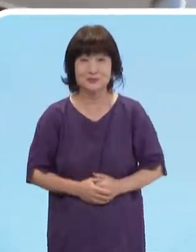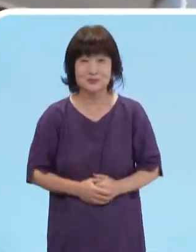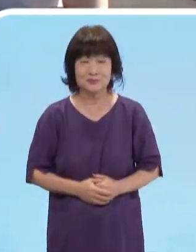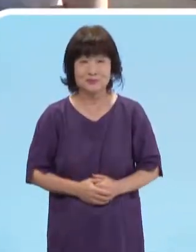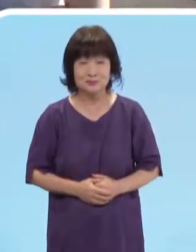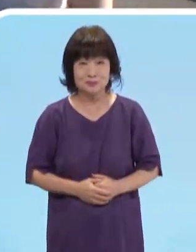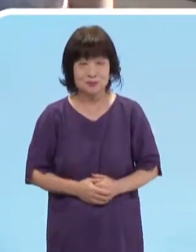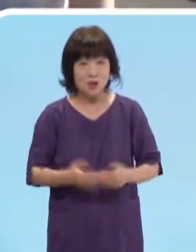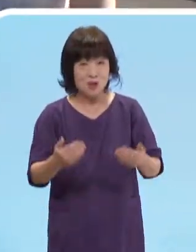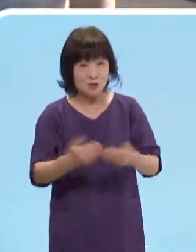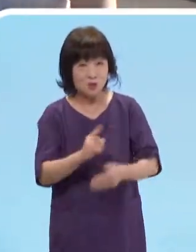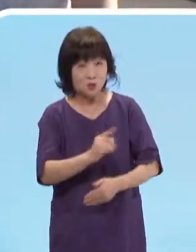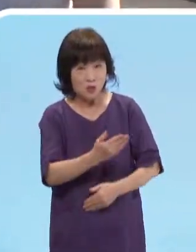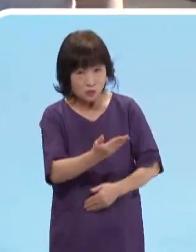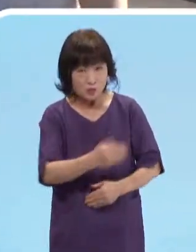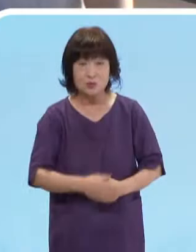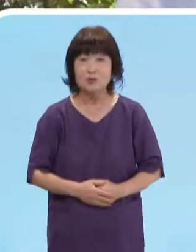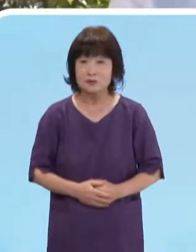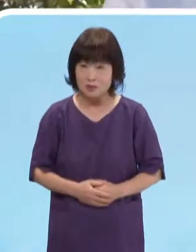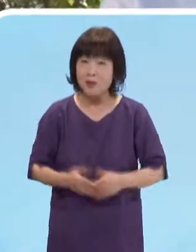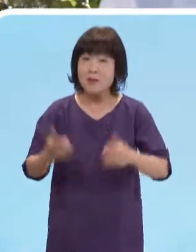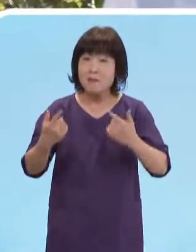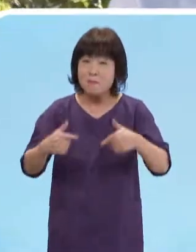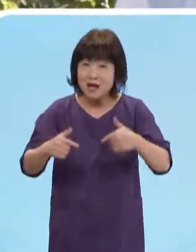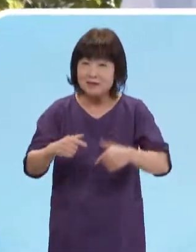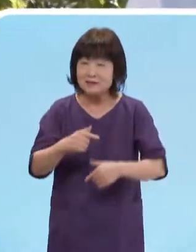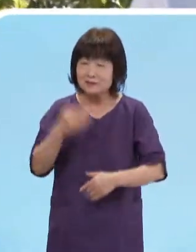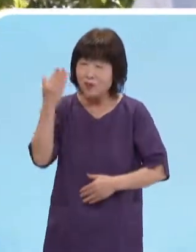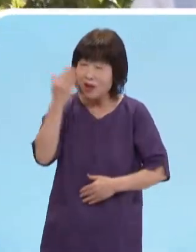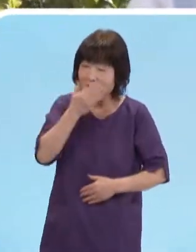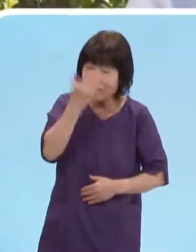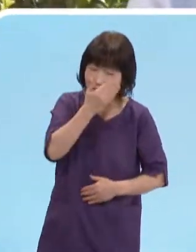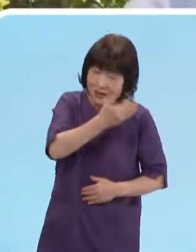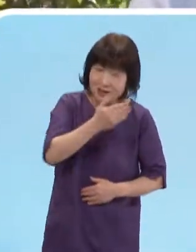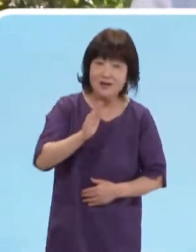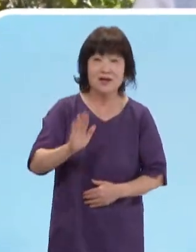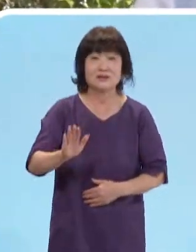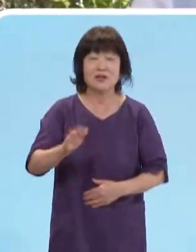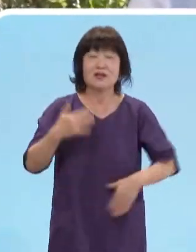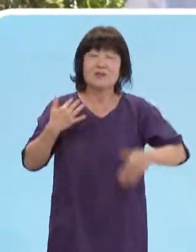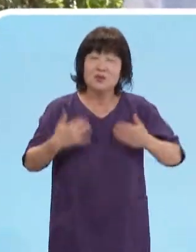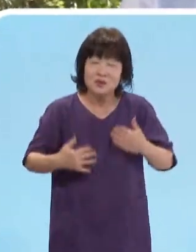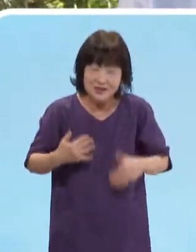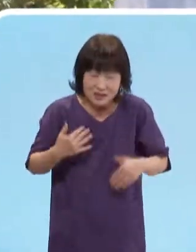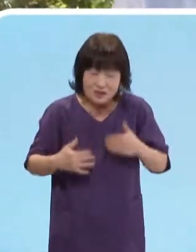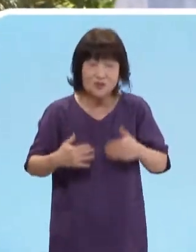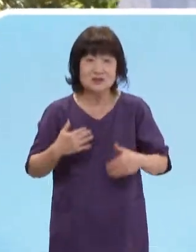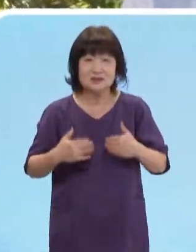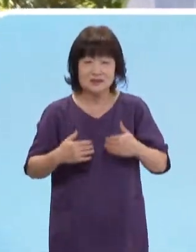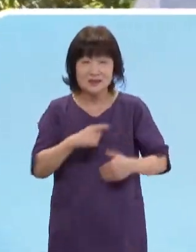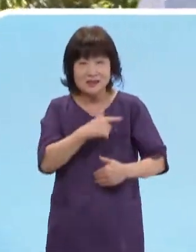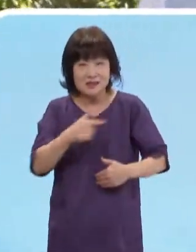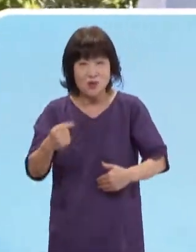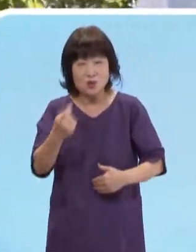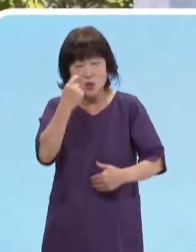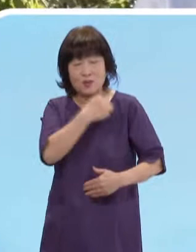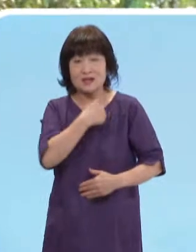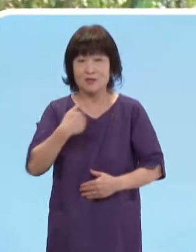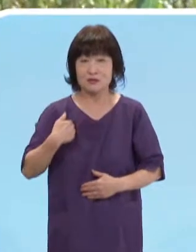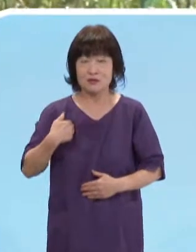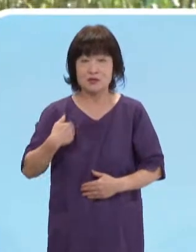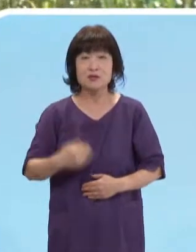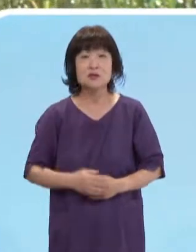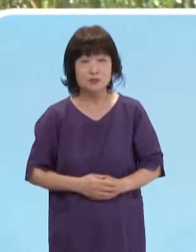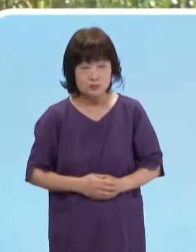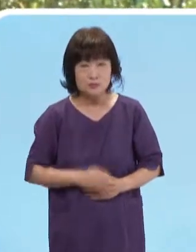の。どうですかこのお仕事？ 毎日いろんな発見があるから、なんやろ、楽しいです。いろいろ勉強にもなるし、う